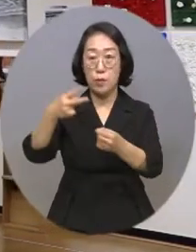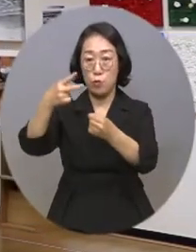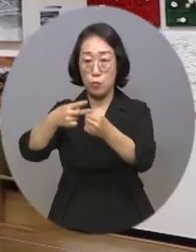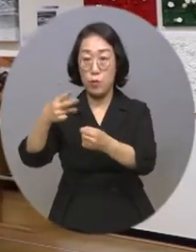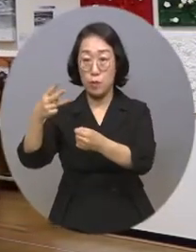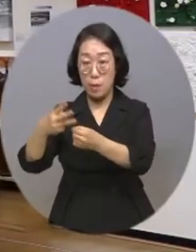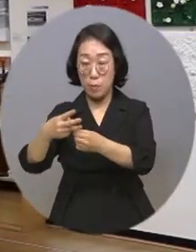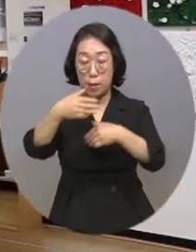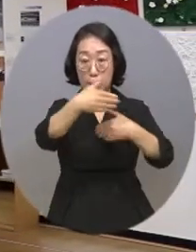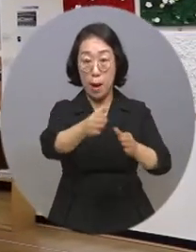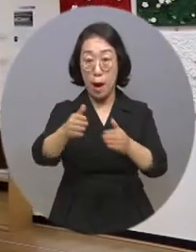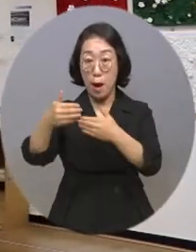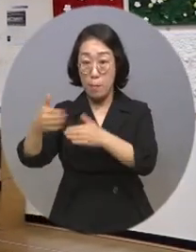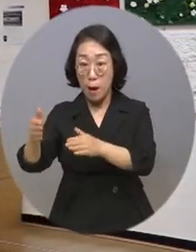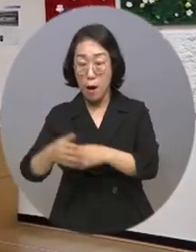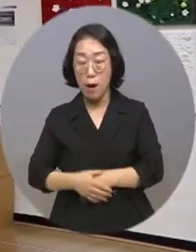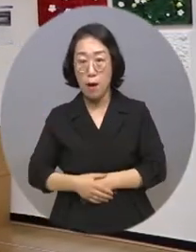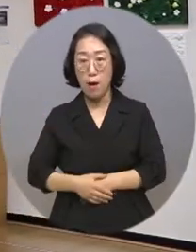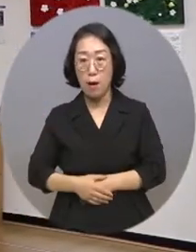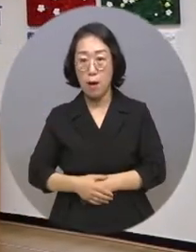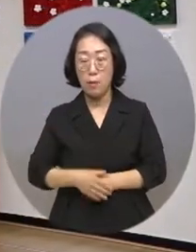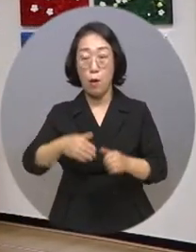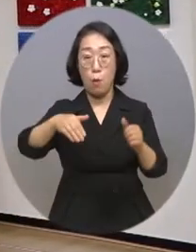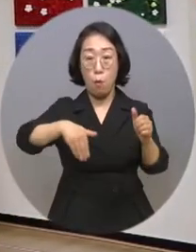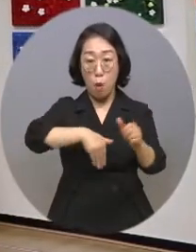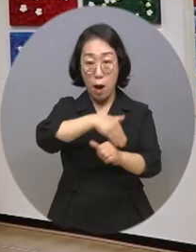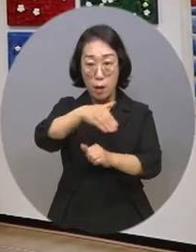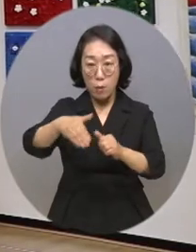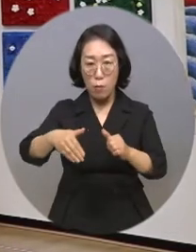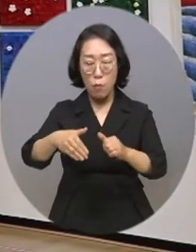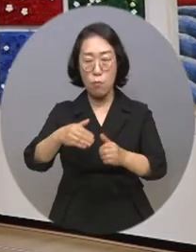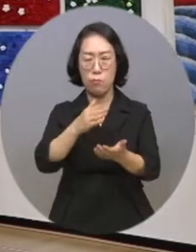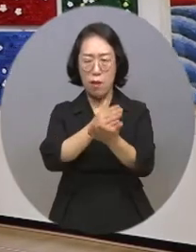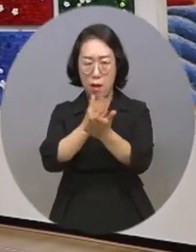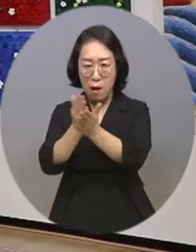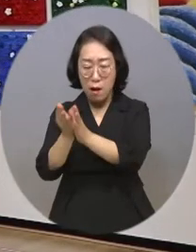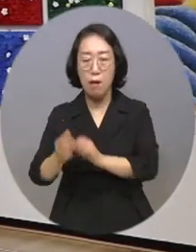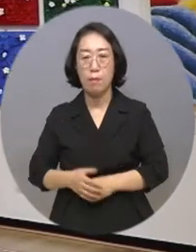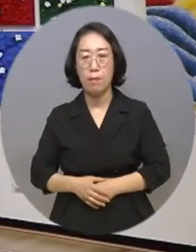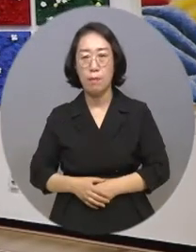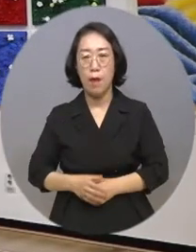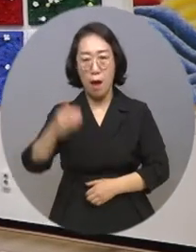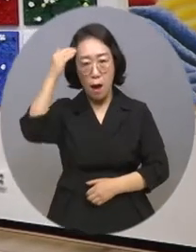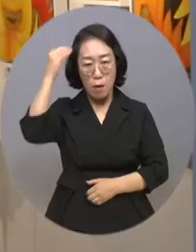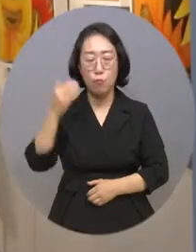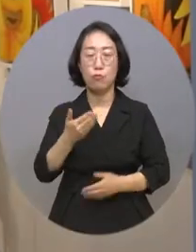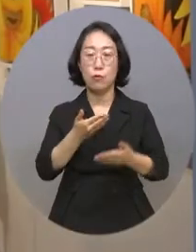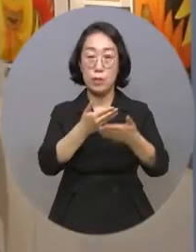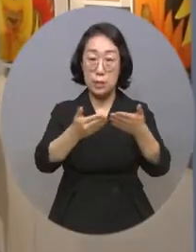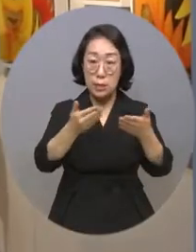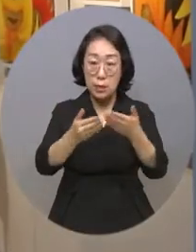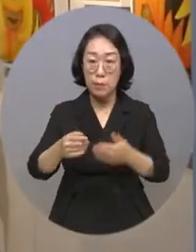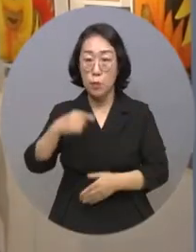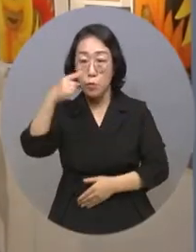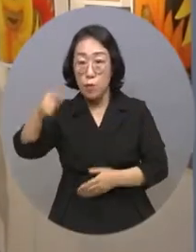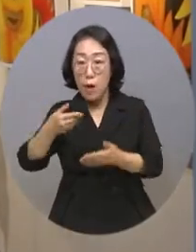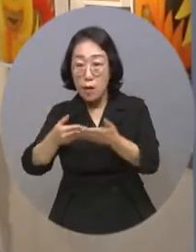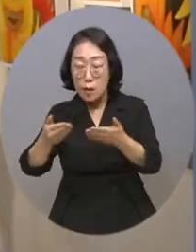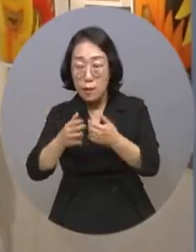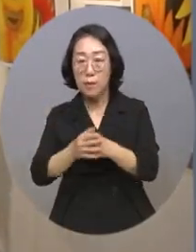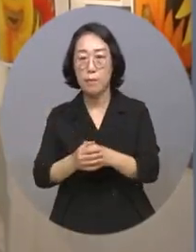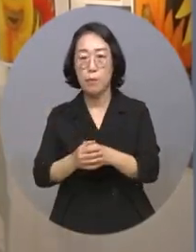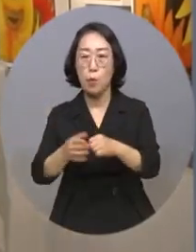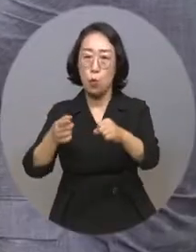3전시실까지 펼쳐지는 전시 환경으로 국내 작가들의 한국화, 서양화, 공예,